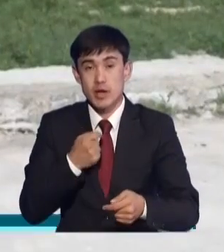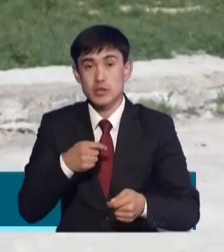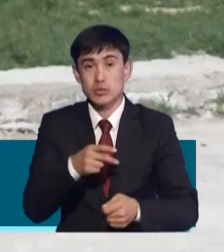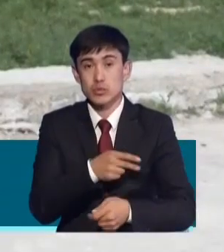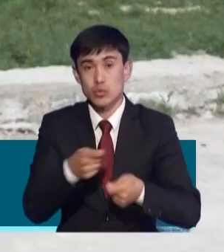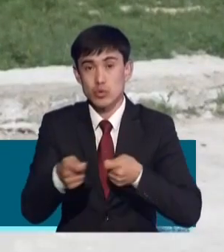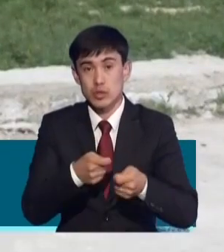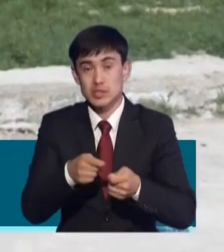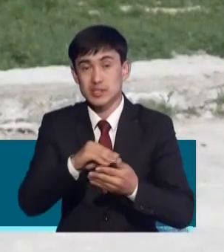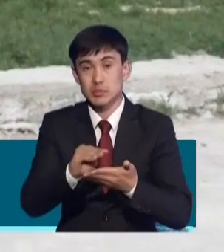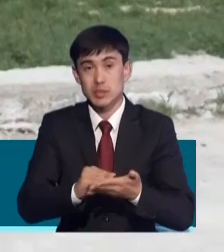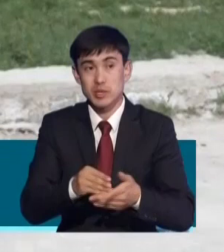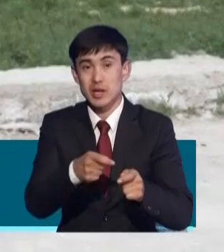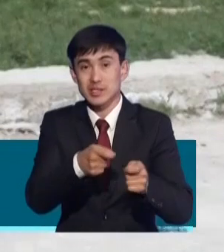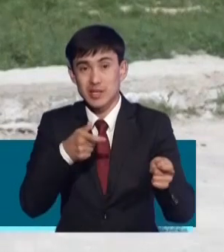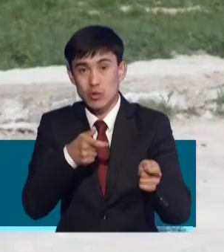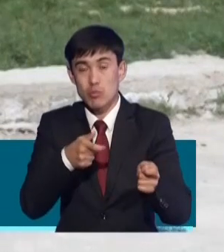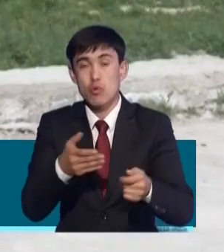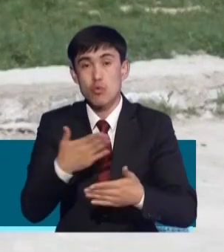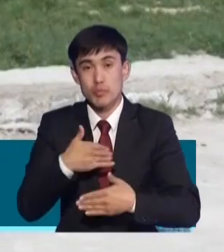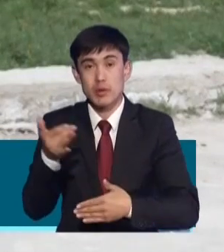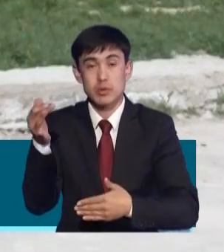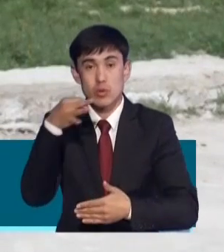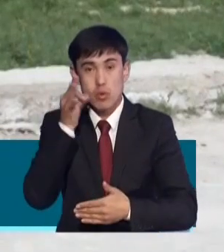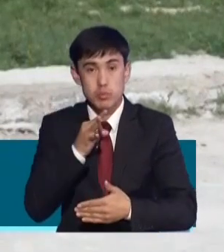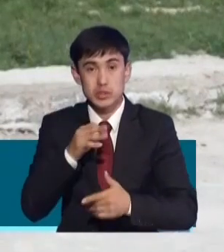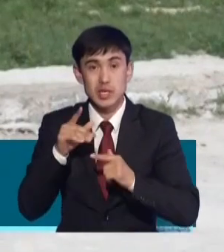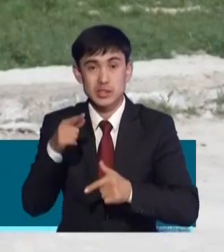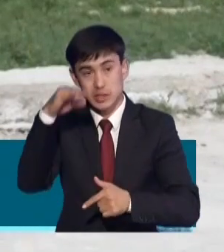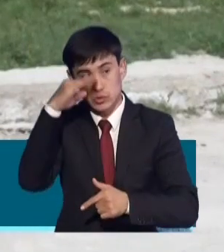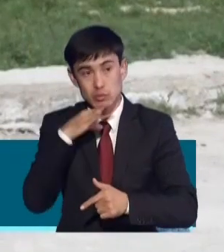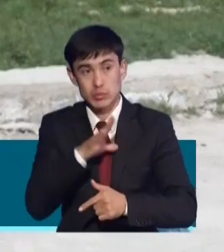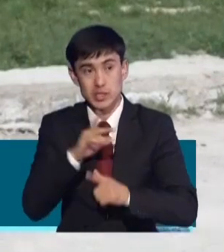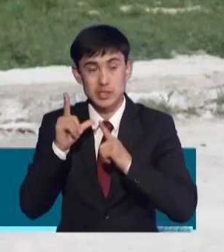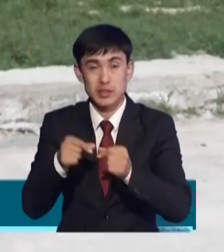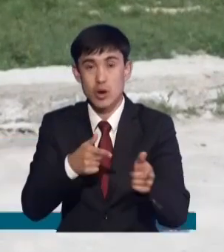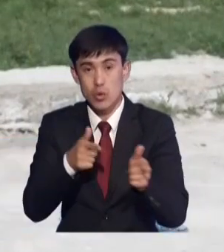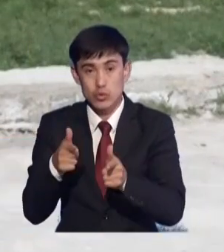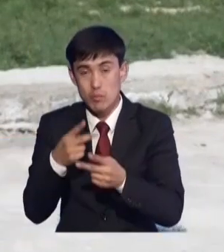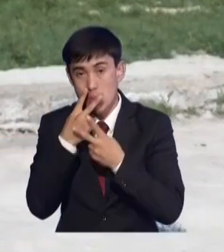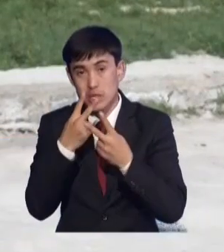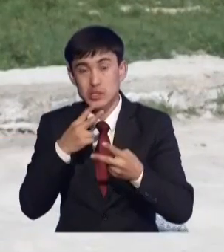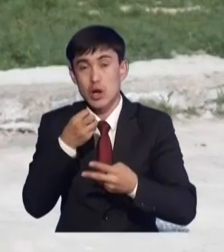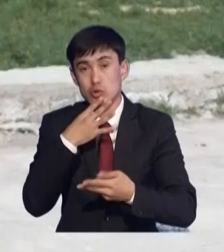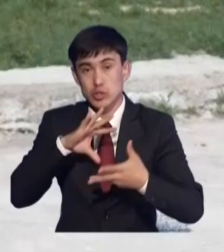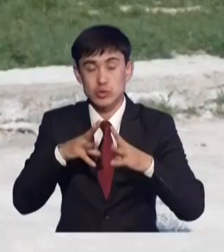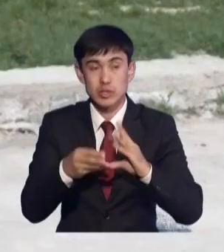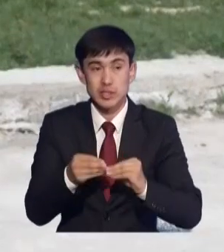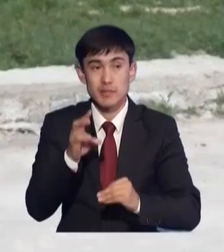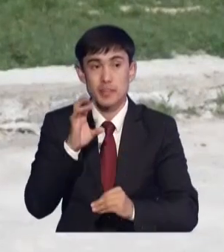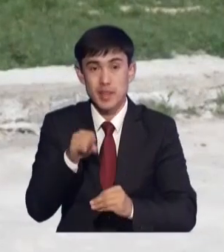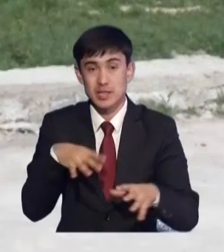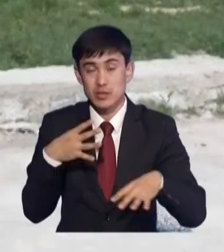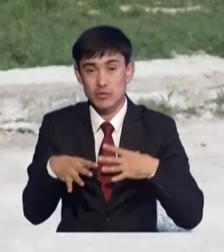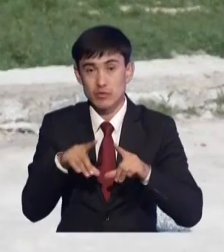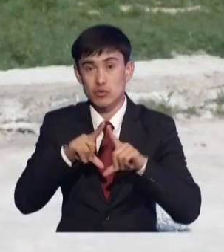меня как стрелком, потому что у меня также был опыт, я с отцом ездил на охоту. Из-за этого показал хорошие результаты на